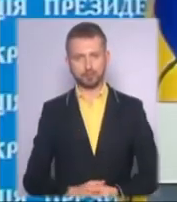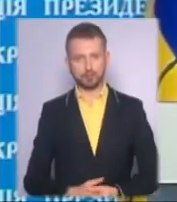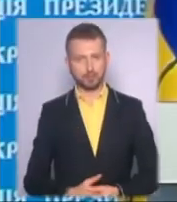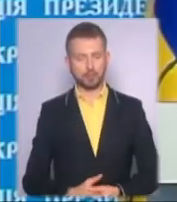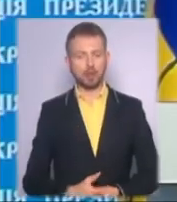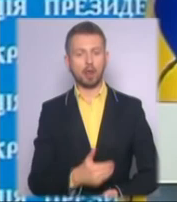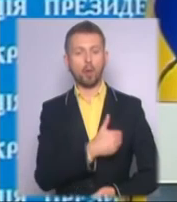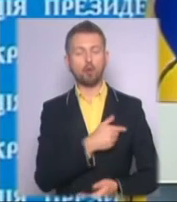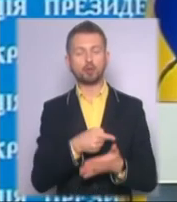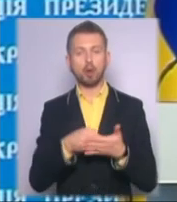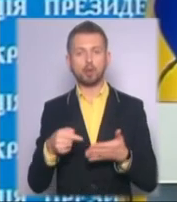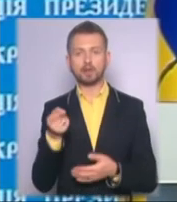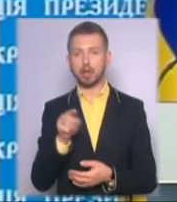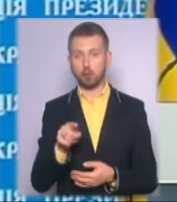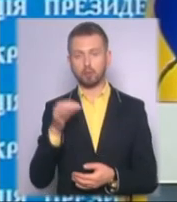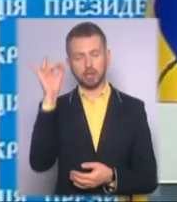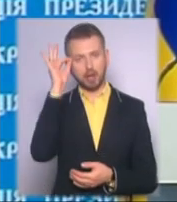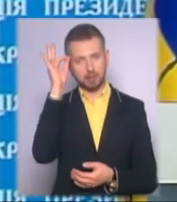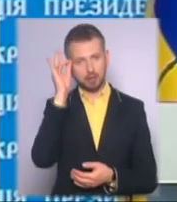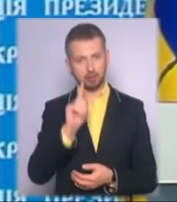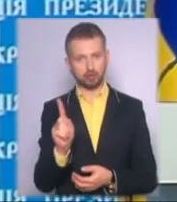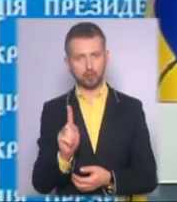оборони. Хочу наголосити на тому і нагадати, що